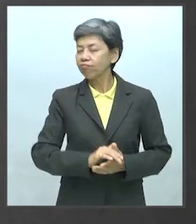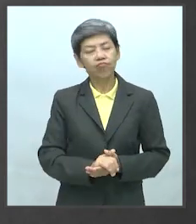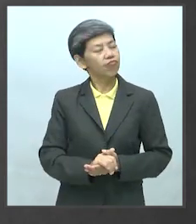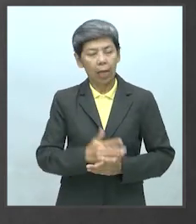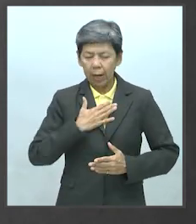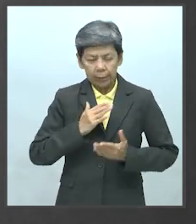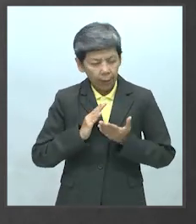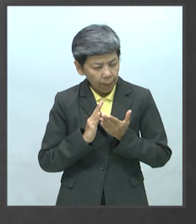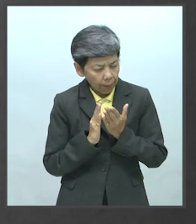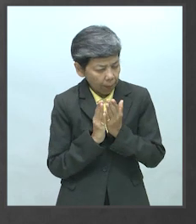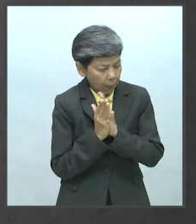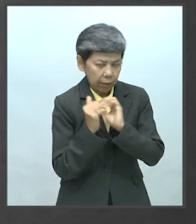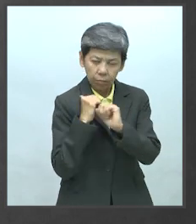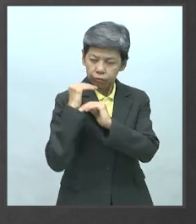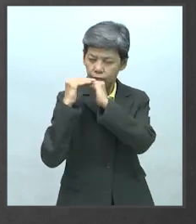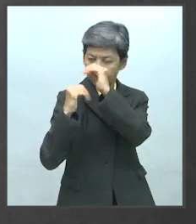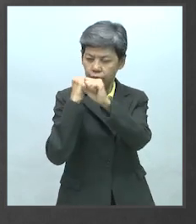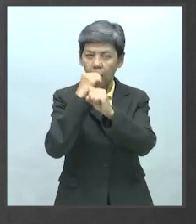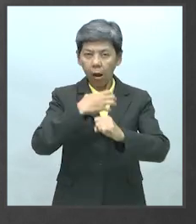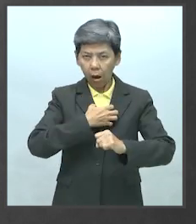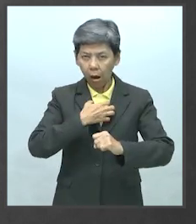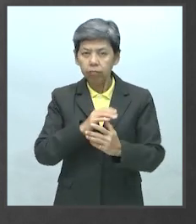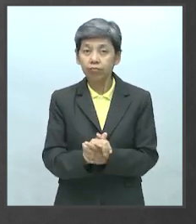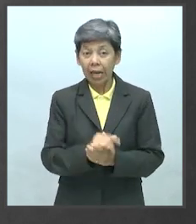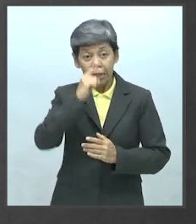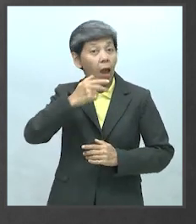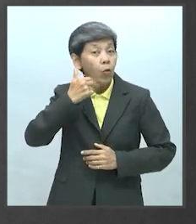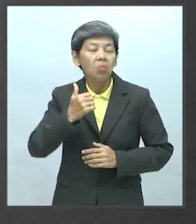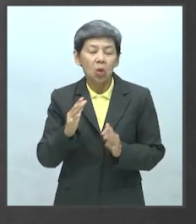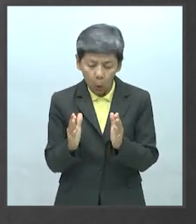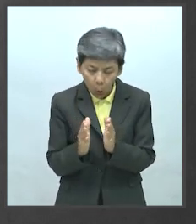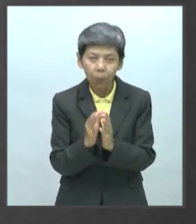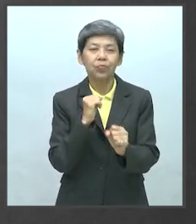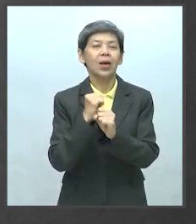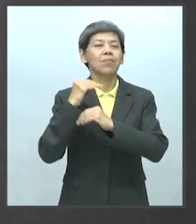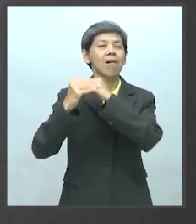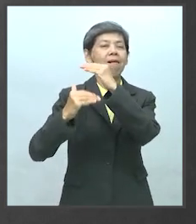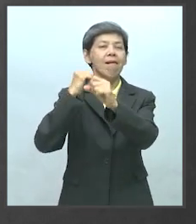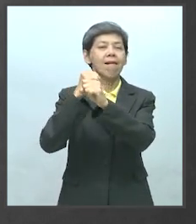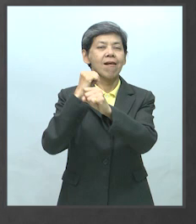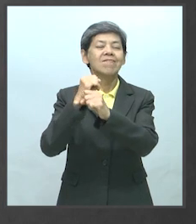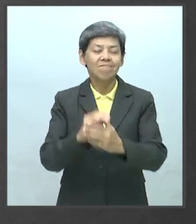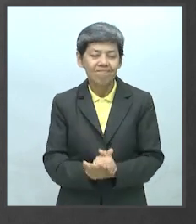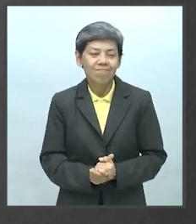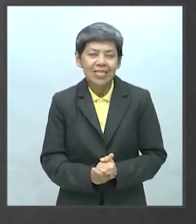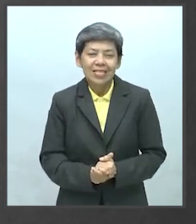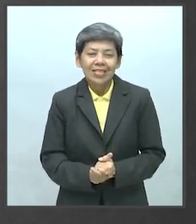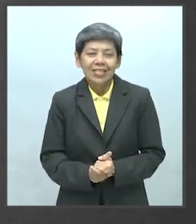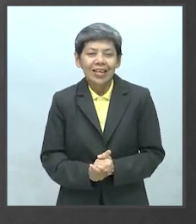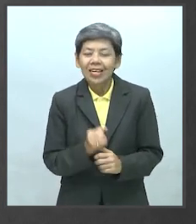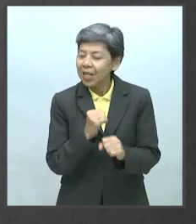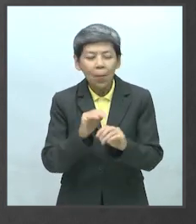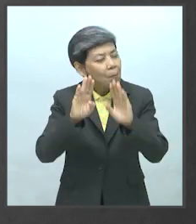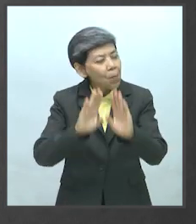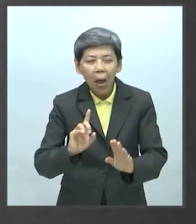าอยู ่ นะครับเราจะต้องพัฒนาต่อยอดด้วยดังนั้นการอนุรักษ์ก็เลยต้องควบคู่ไปกับการพัฒนาเ